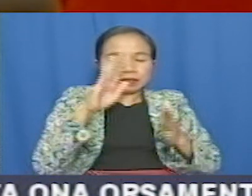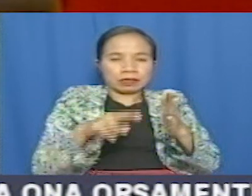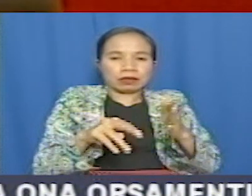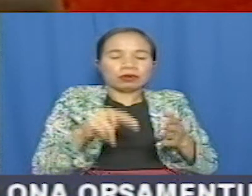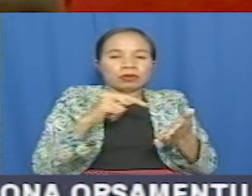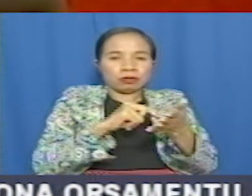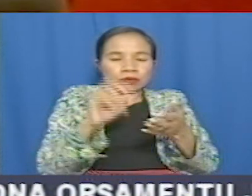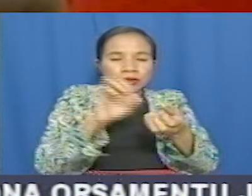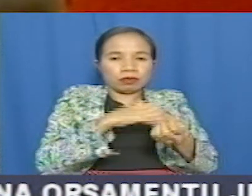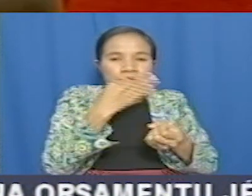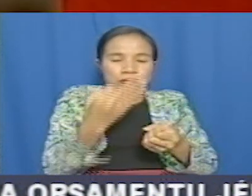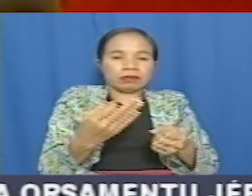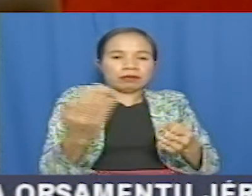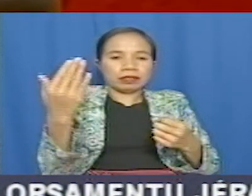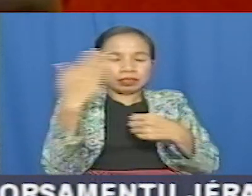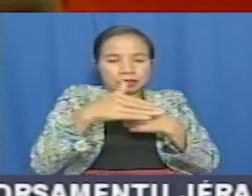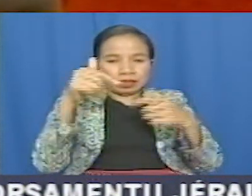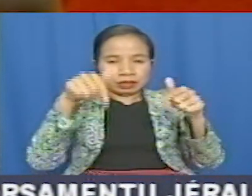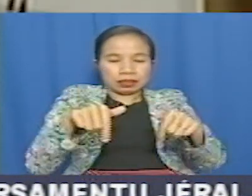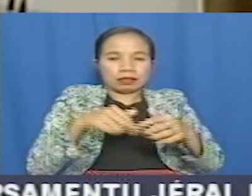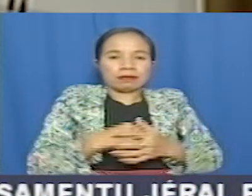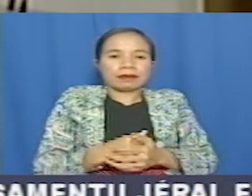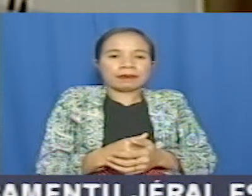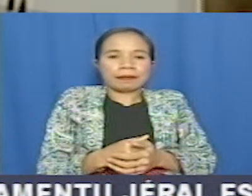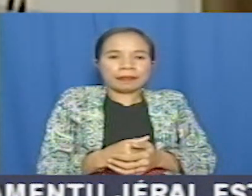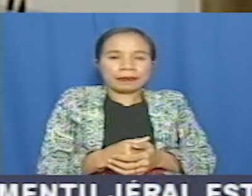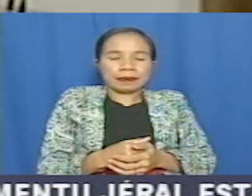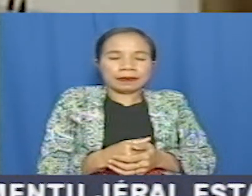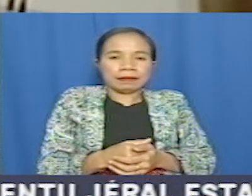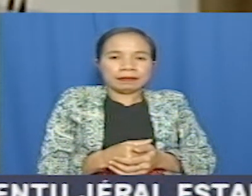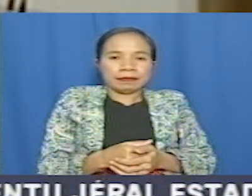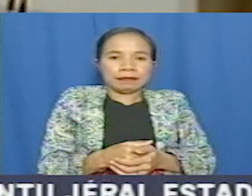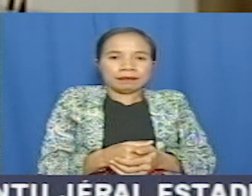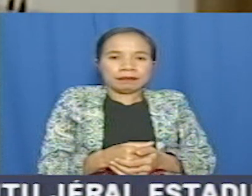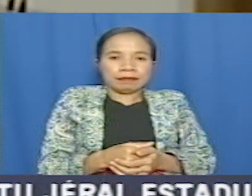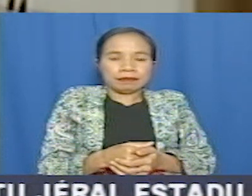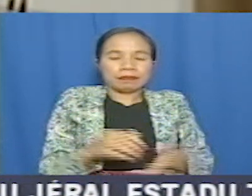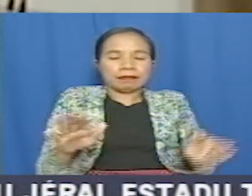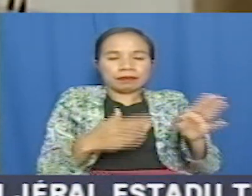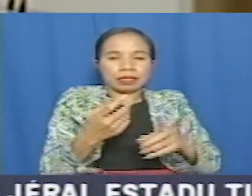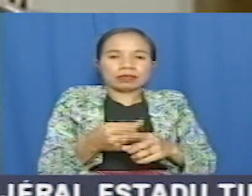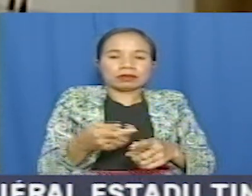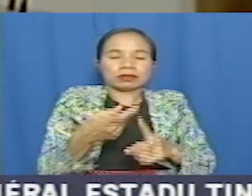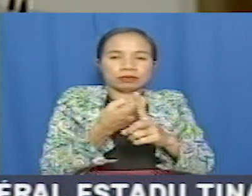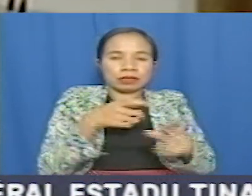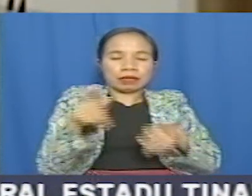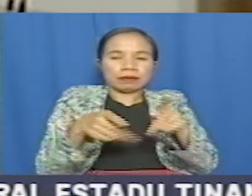sanul resensia i harailaran. Jane be ohing mate hosi Brazil ne bele fo amia saba itania prosesu